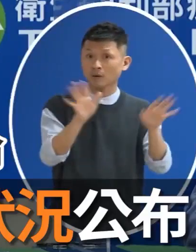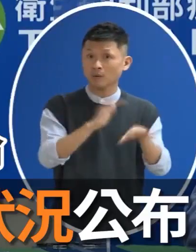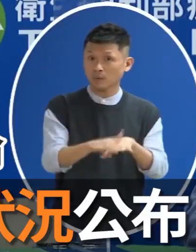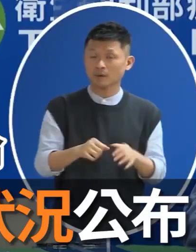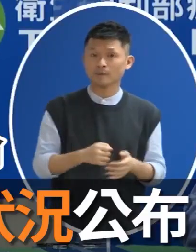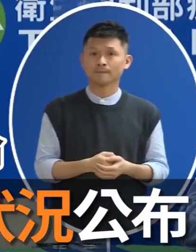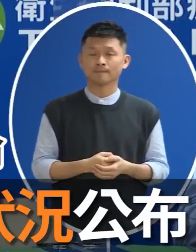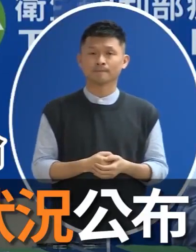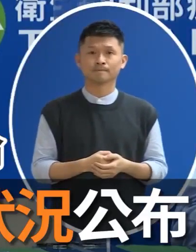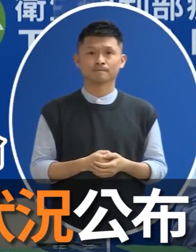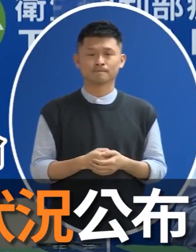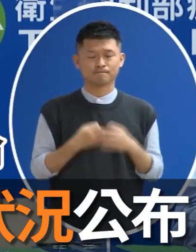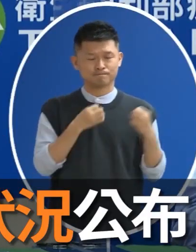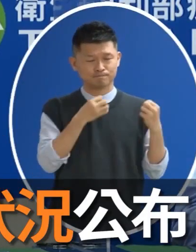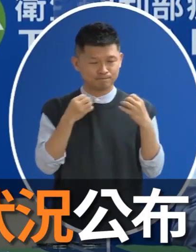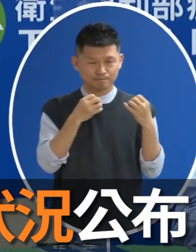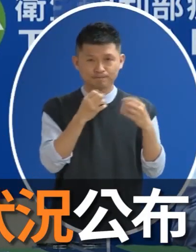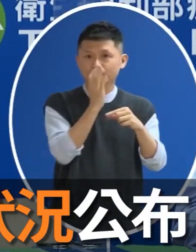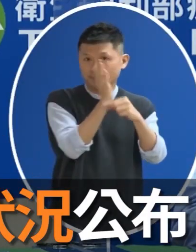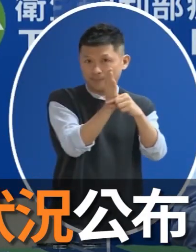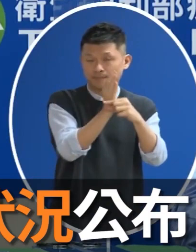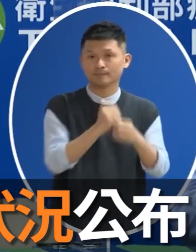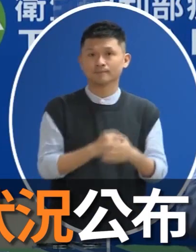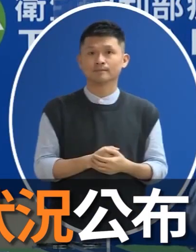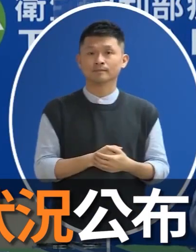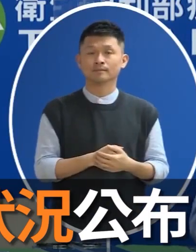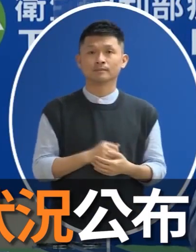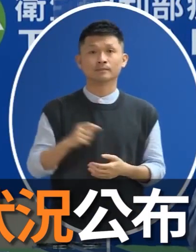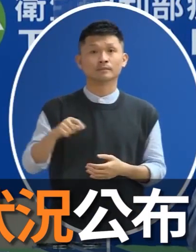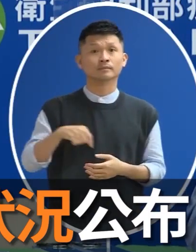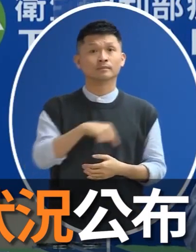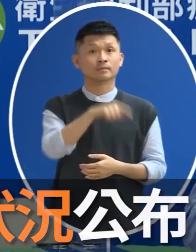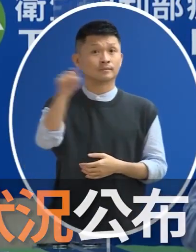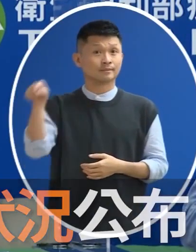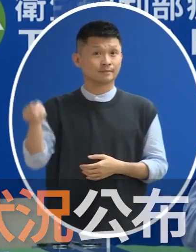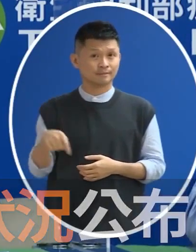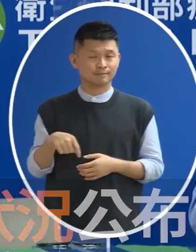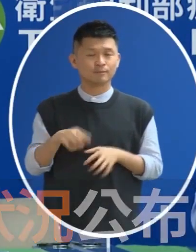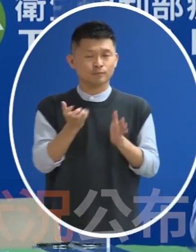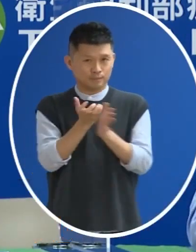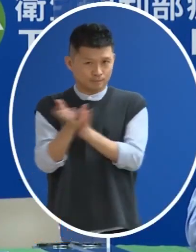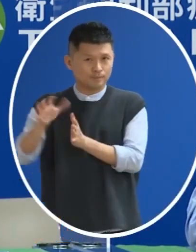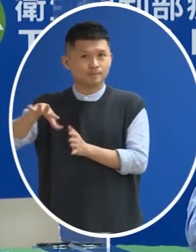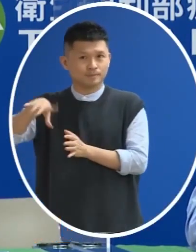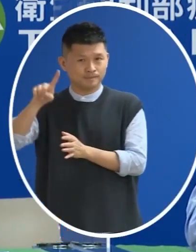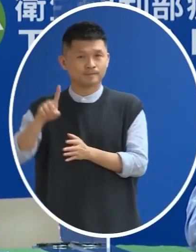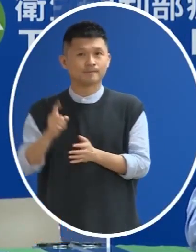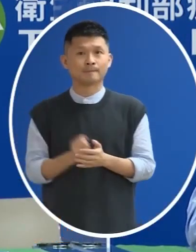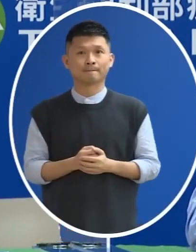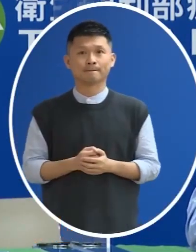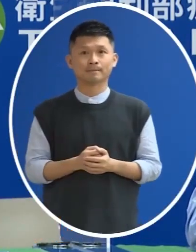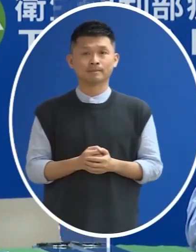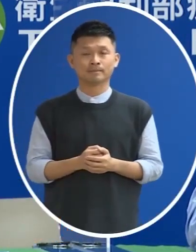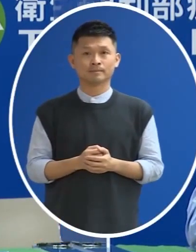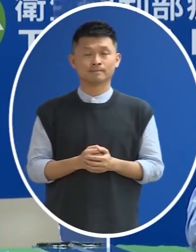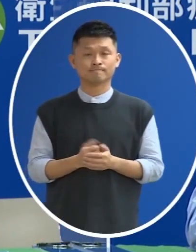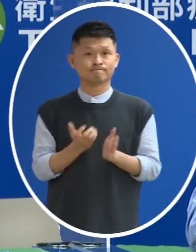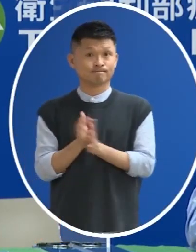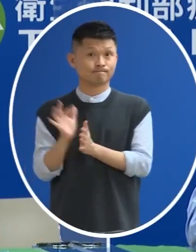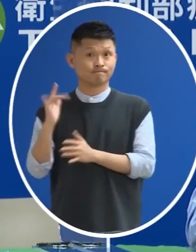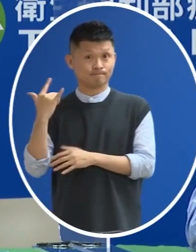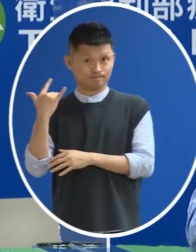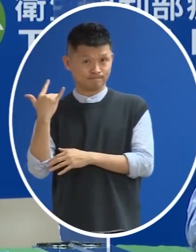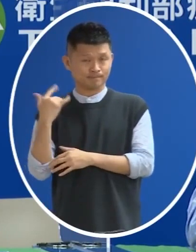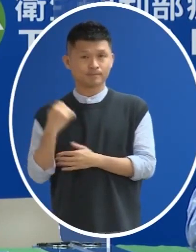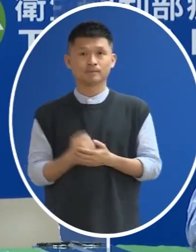在做一些相关的讨论哈。不过大家是领袖先都准备着了，好，先准备起来，好，那但